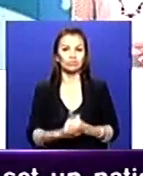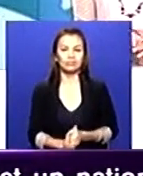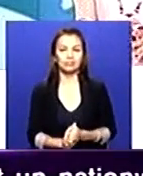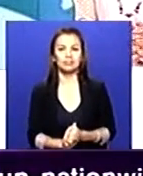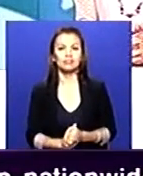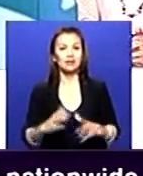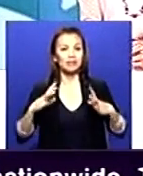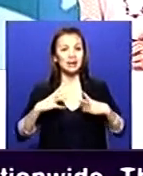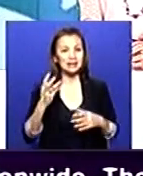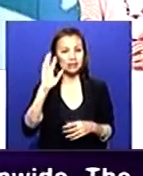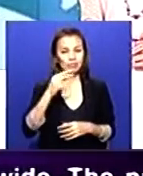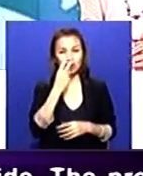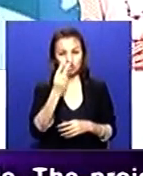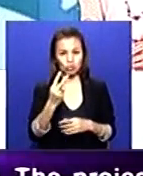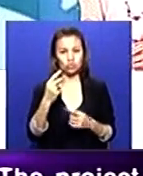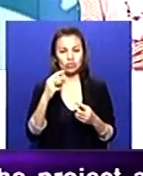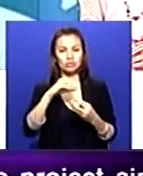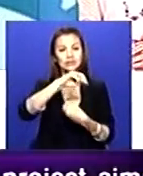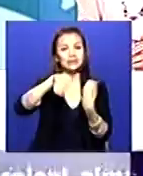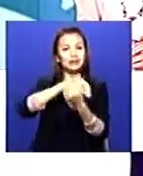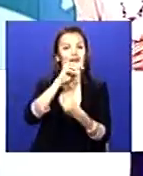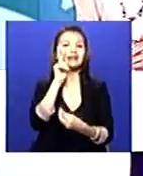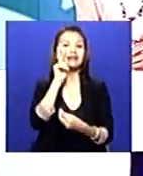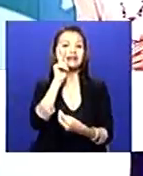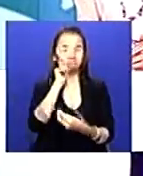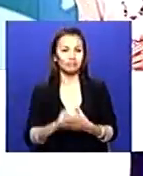พักสักครู่นะคะช่วงหน้ากลับมาติดตาม11เด็ดเศรษฐกิจกับคุณ